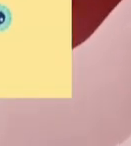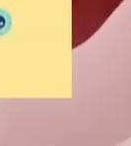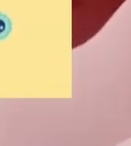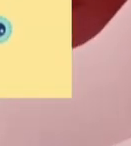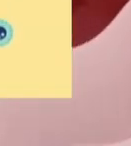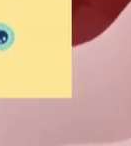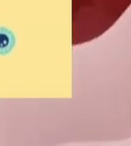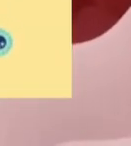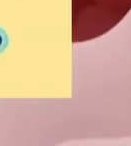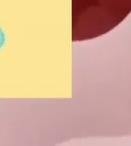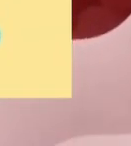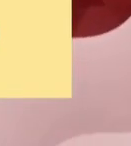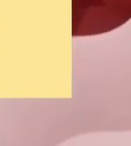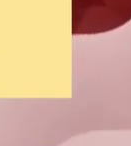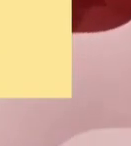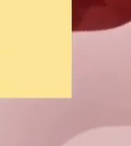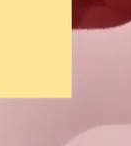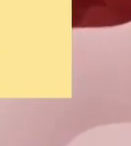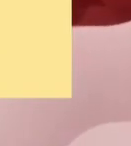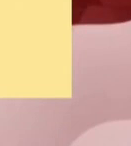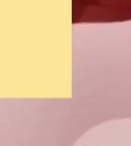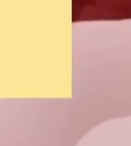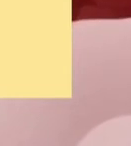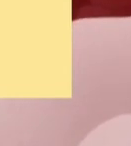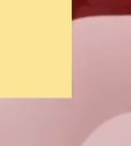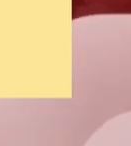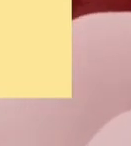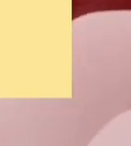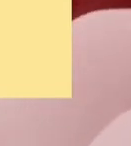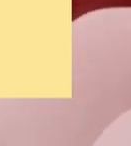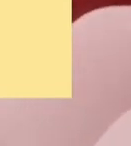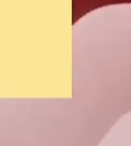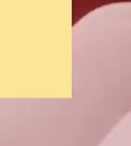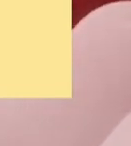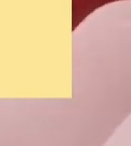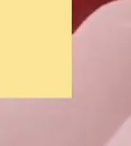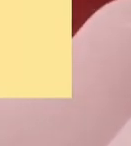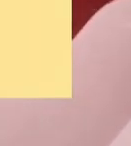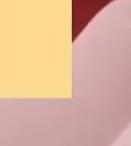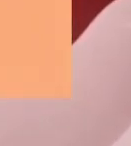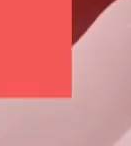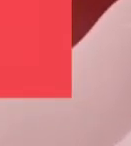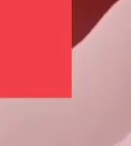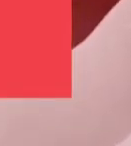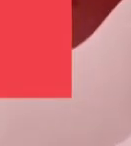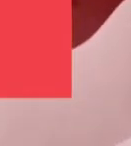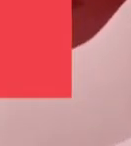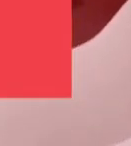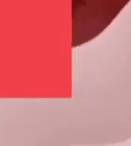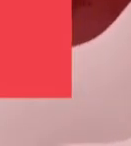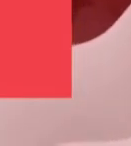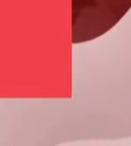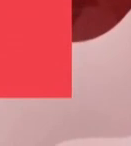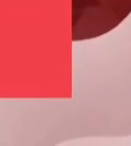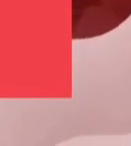perlindungan lebih agar tidak jatuh sakit atau menderita sakit yang parah akibat virus COVID-19. Untuk mengetahui